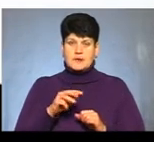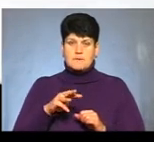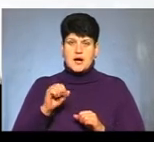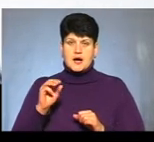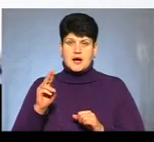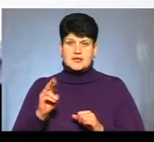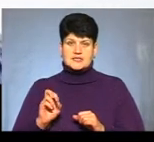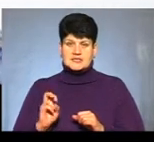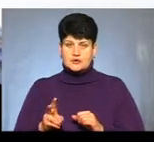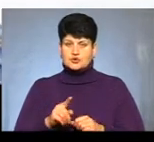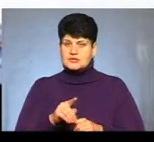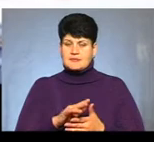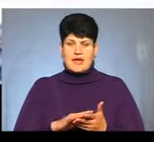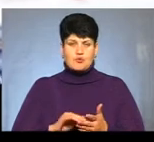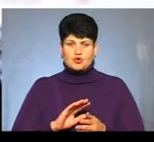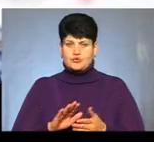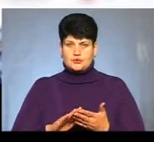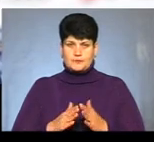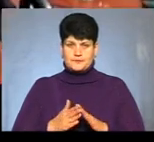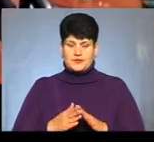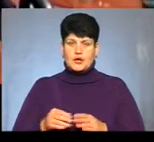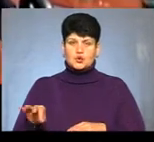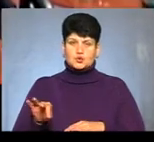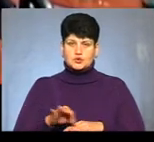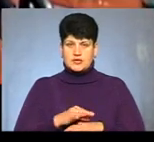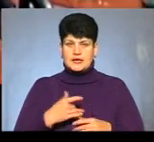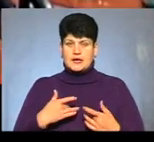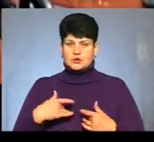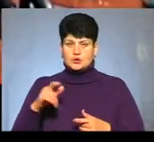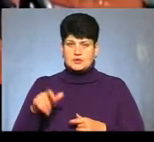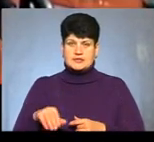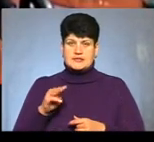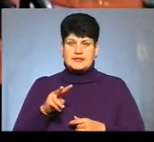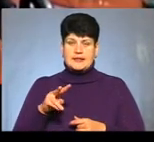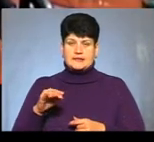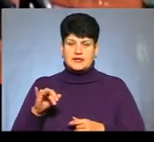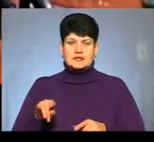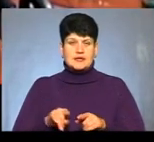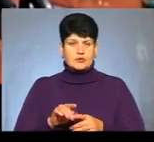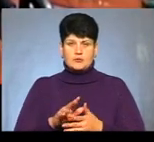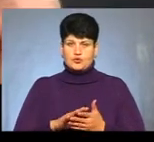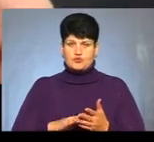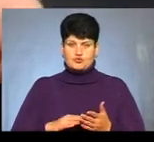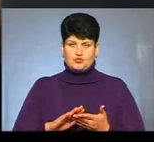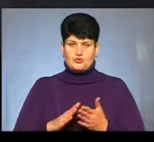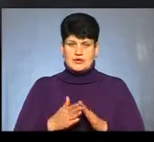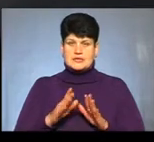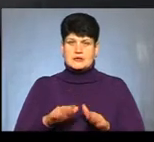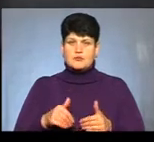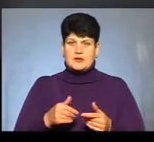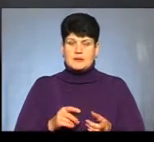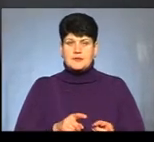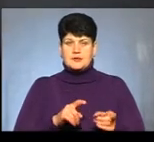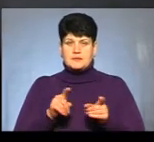Андрія Мацяка про те, що з ним не продовжить контракт. Дружині Федора Стригуна, акторці Таїсії Литвиненко, також не продовжить контракт.